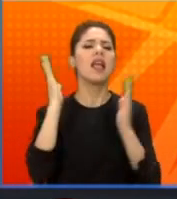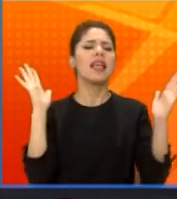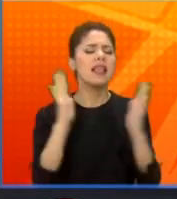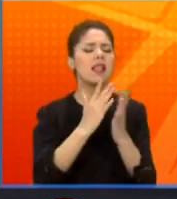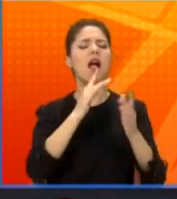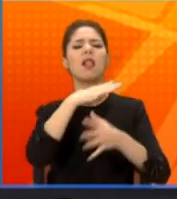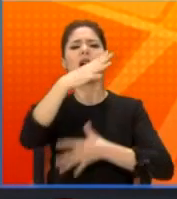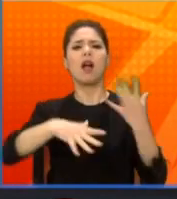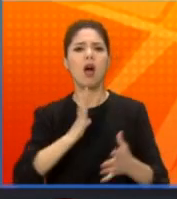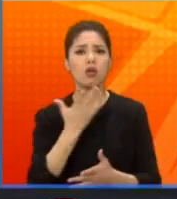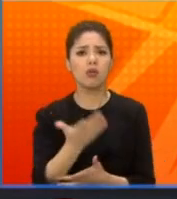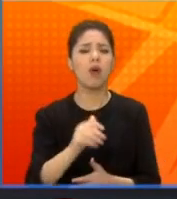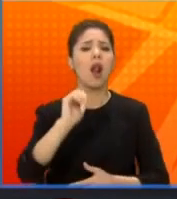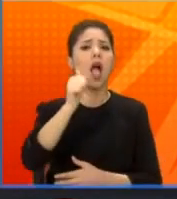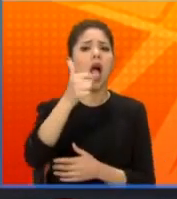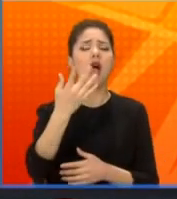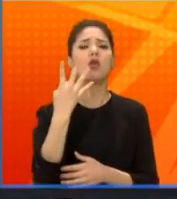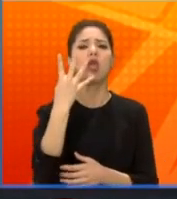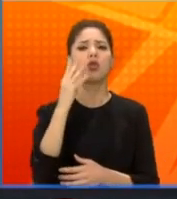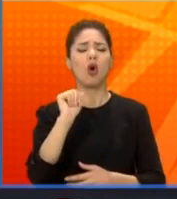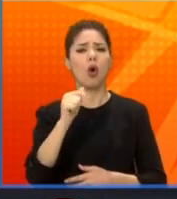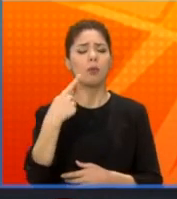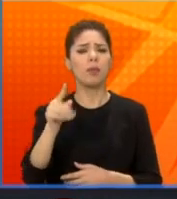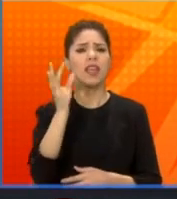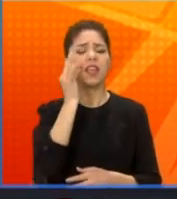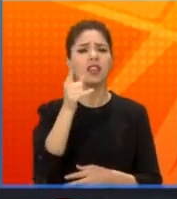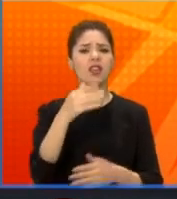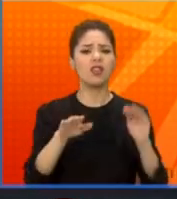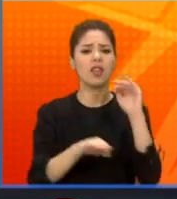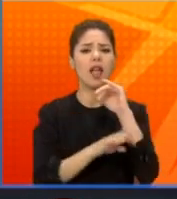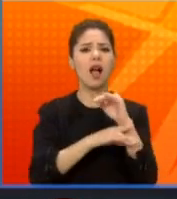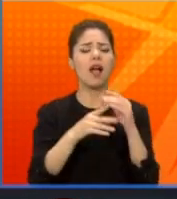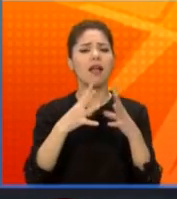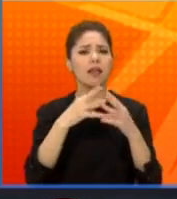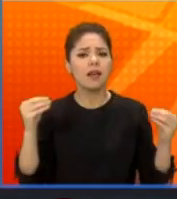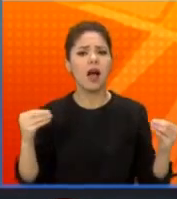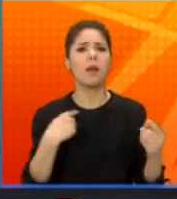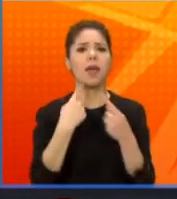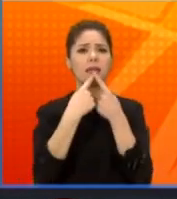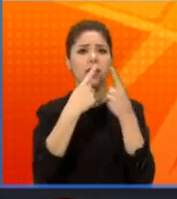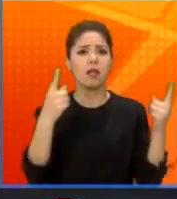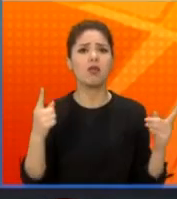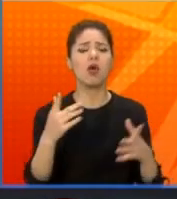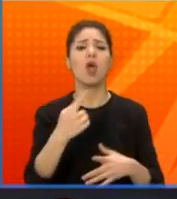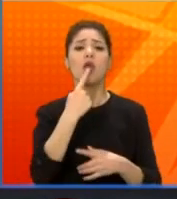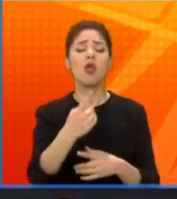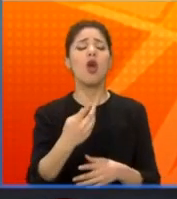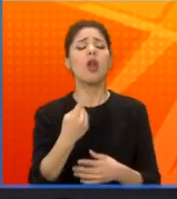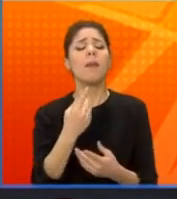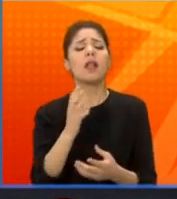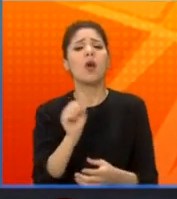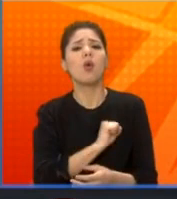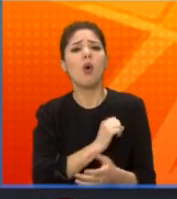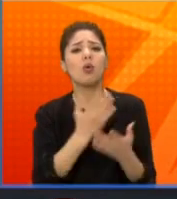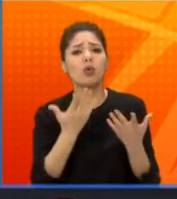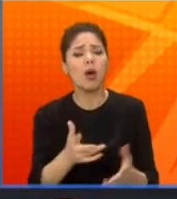kargaşayla imtihan oluyor. Her gün neredeyse 4000'e yakın kişinin hayatını kaybettiğinden bahsediyoruz. Ve söylemesi bile ürkütücü ama